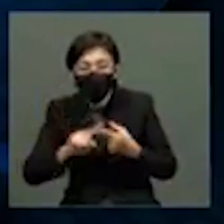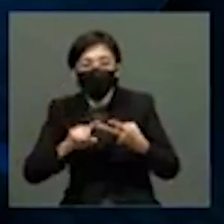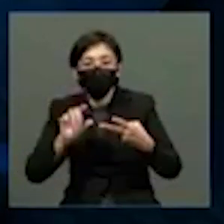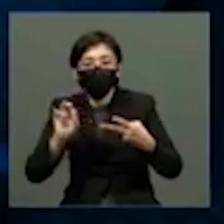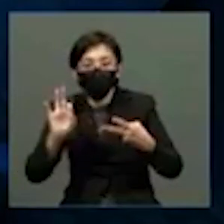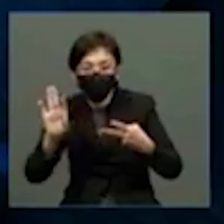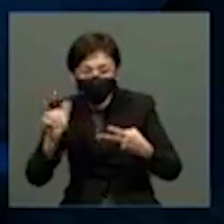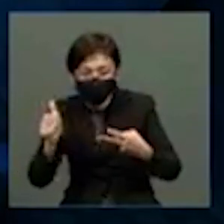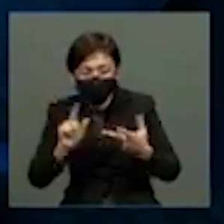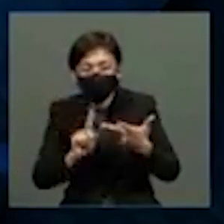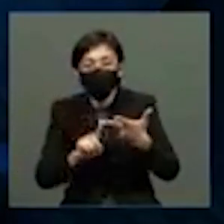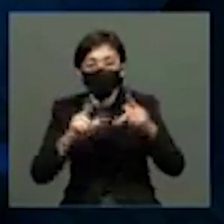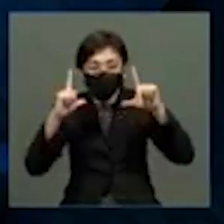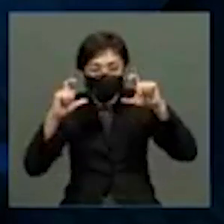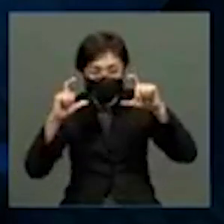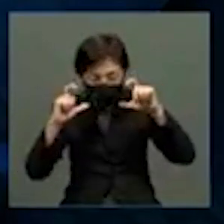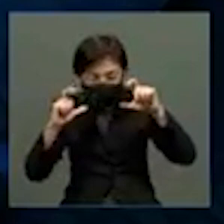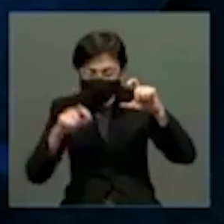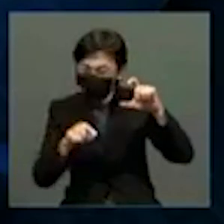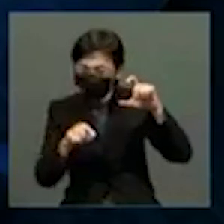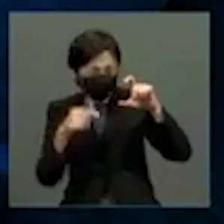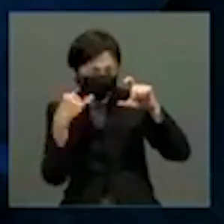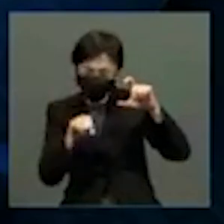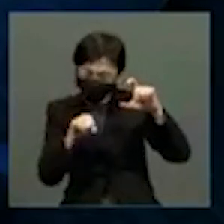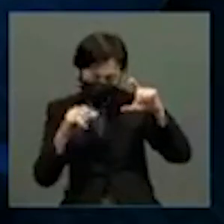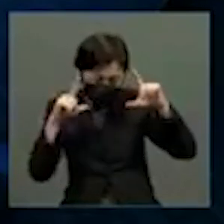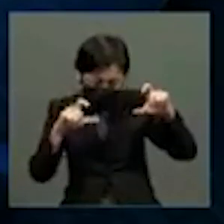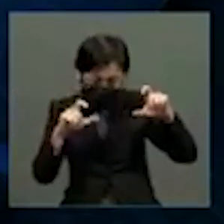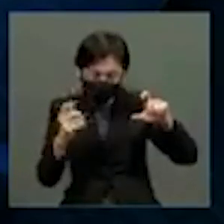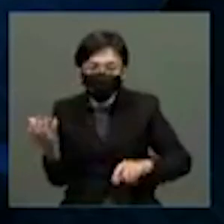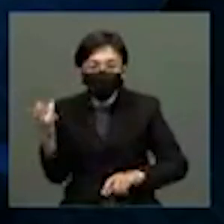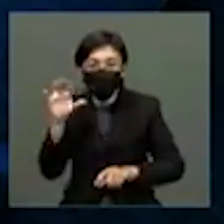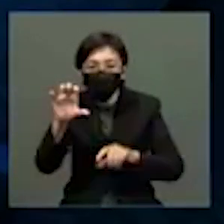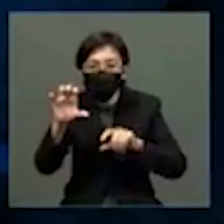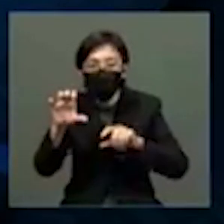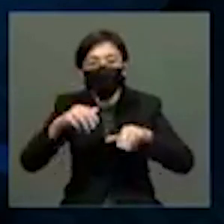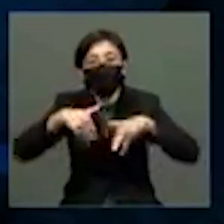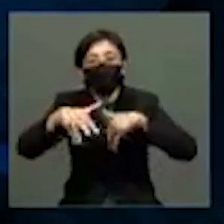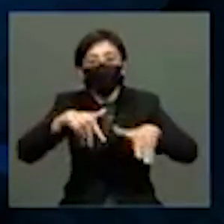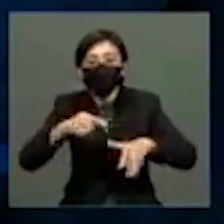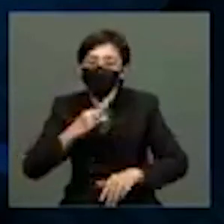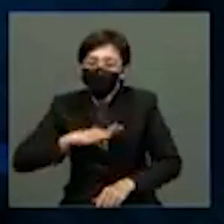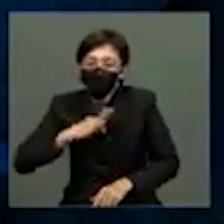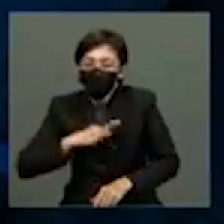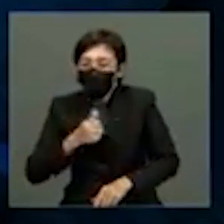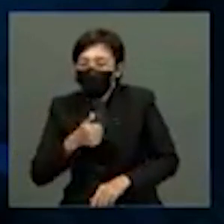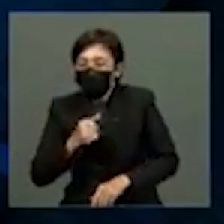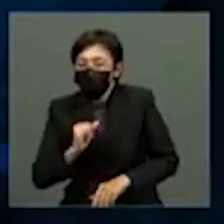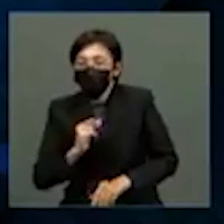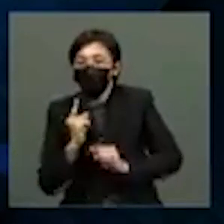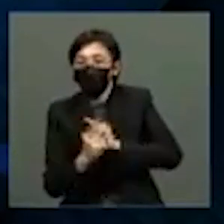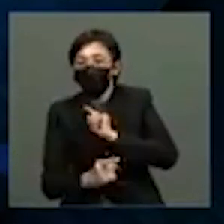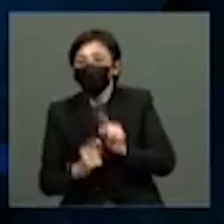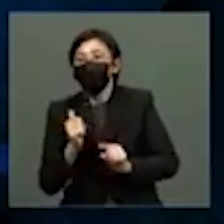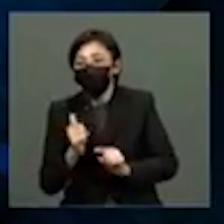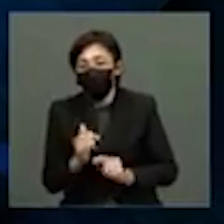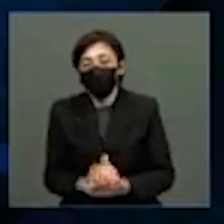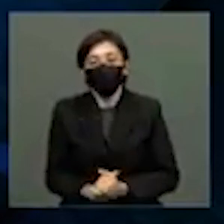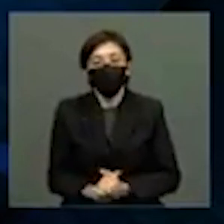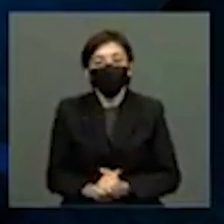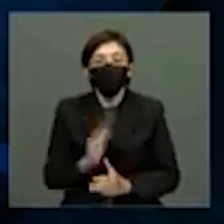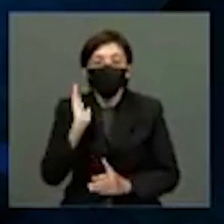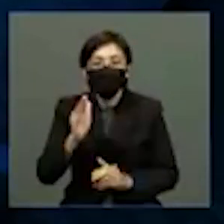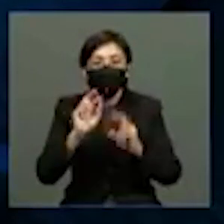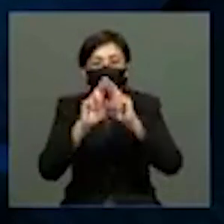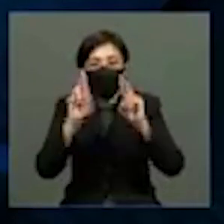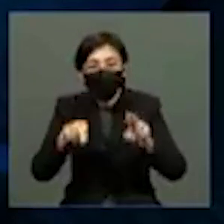การได้ถ่ายภาพหรืออะไรก็แล้วแต่สิ่งต่างๆเหล่านี้สังคมเราดูแลซึ่งกันและกันน่าจะมีส่วนที่ทำให้มาตรการการผ่อนคลาย